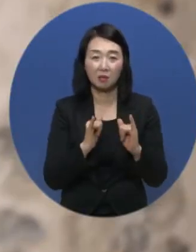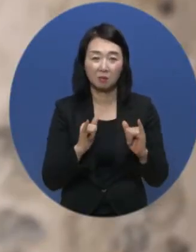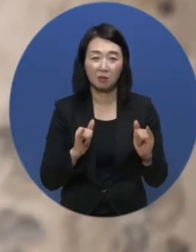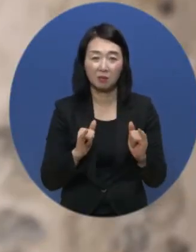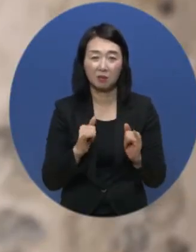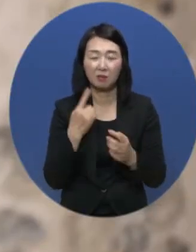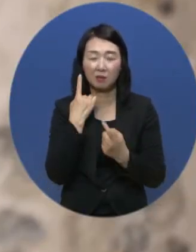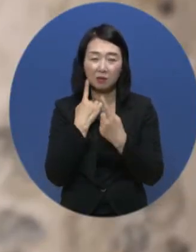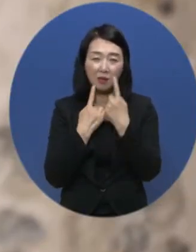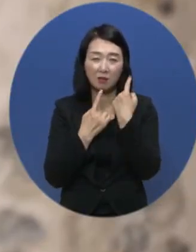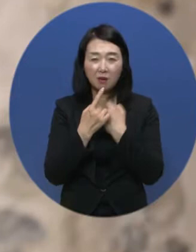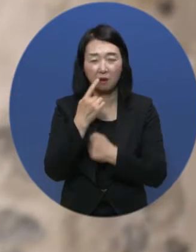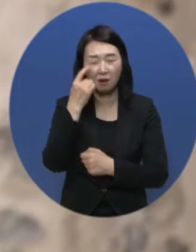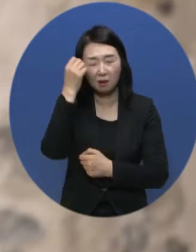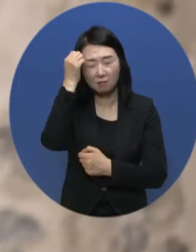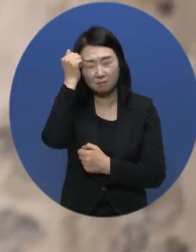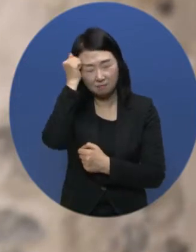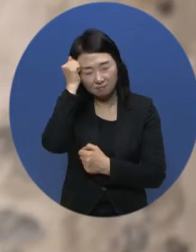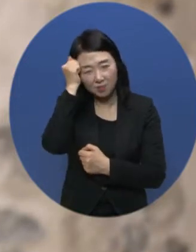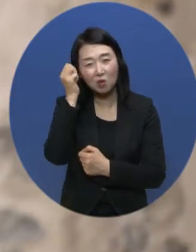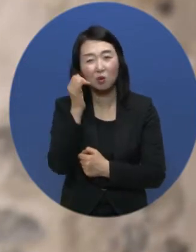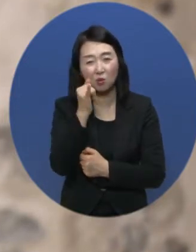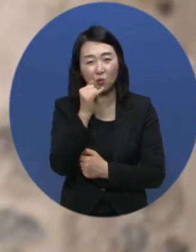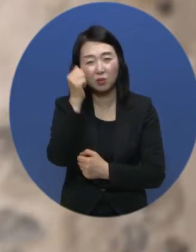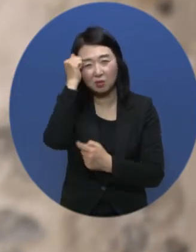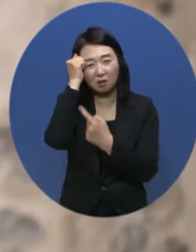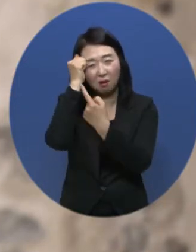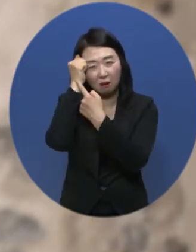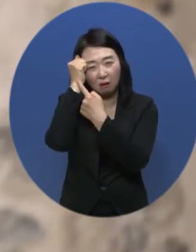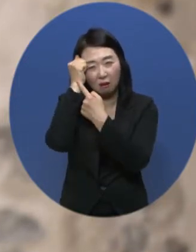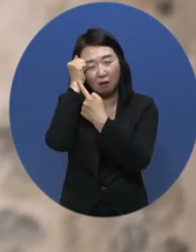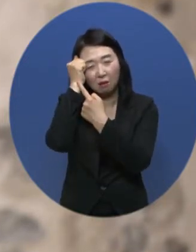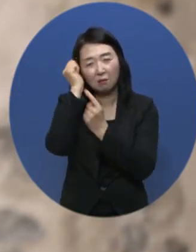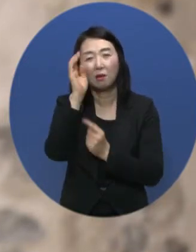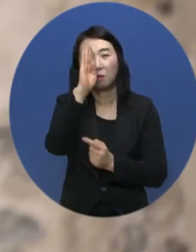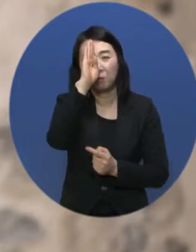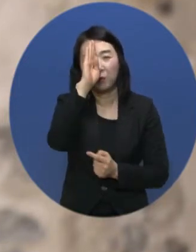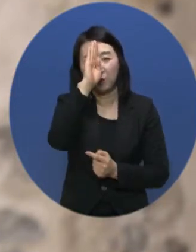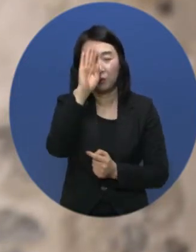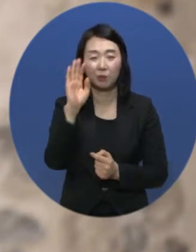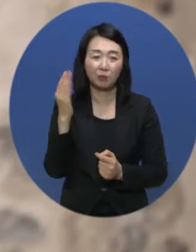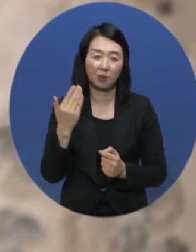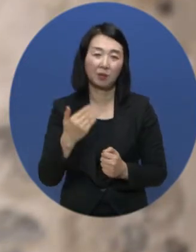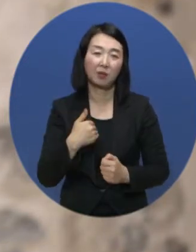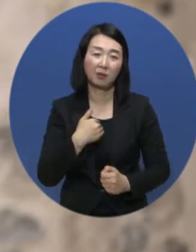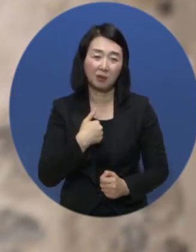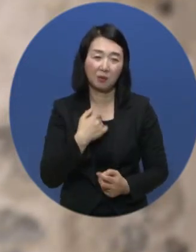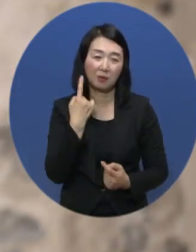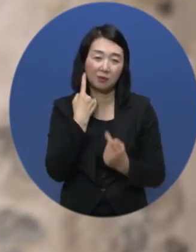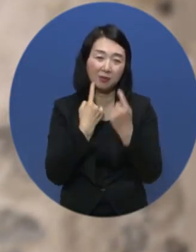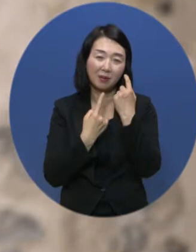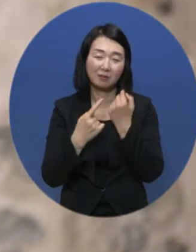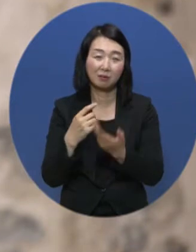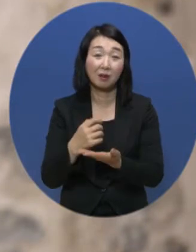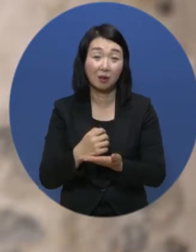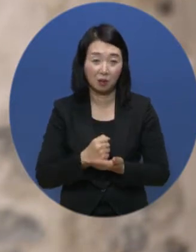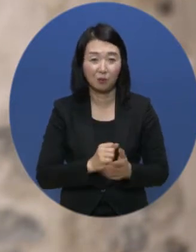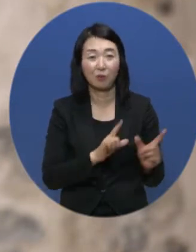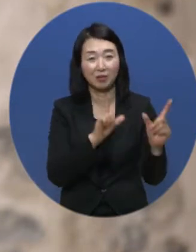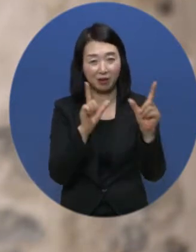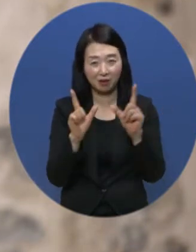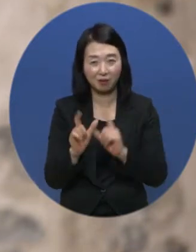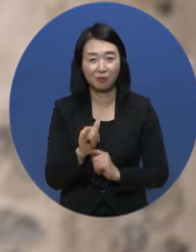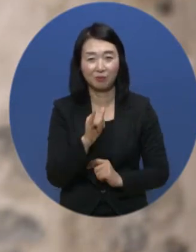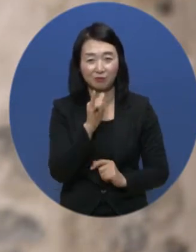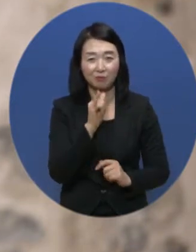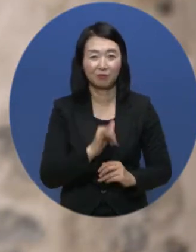되고 그 트라우마가 병이 되었죠. 저 역시도 그 상처를 안고 살아가고 있습니다.